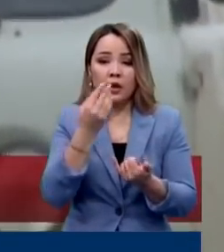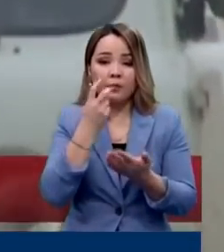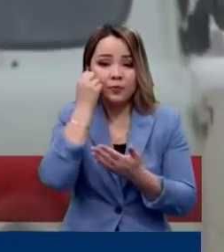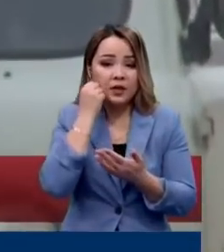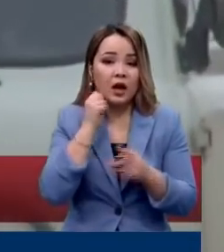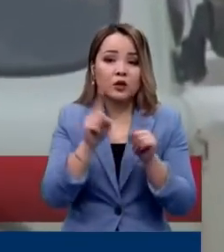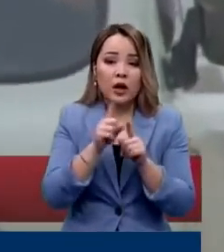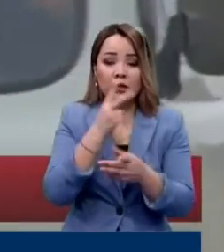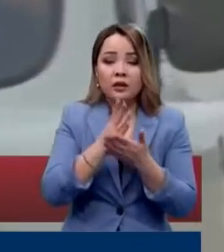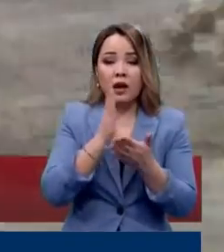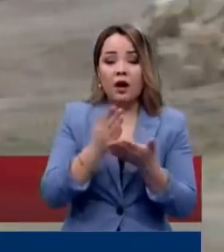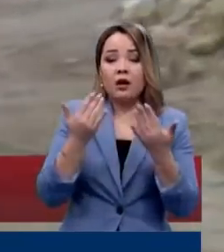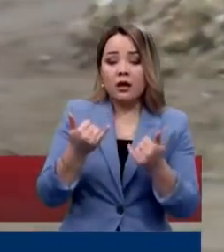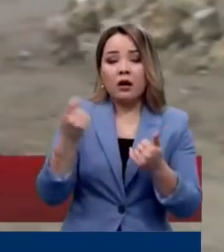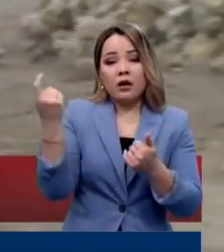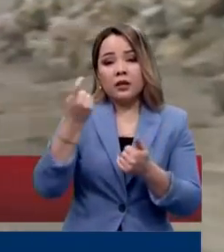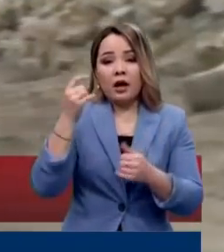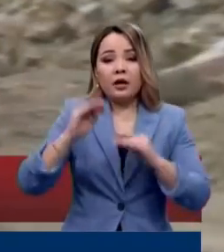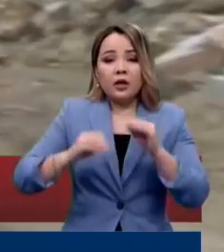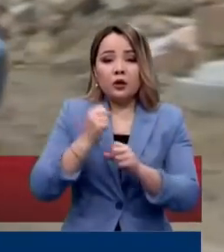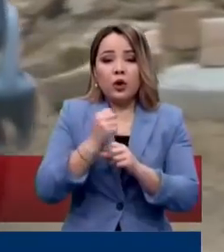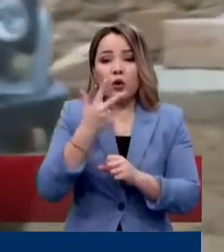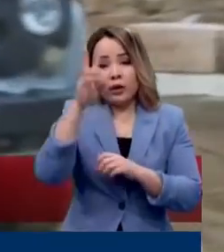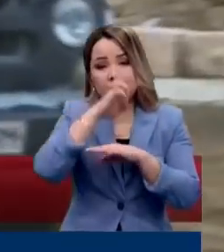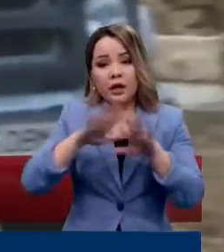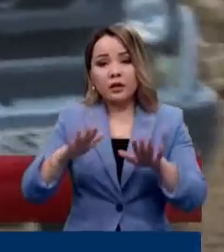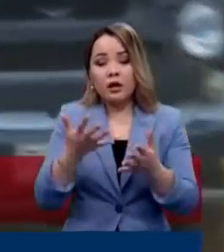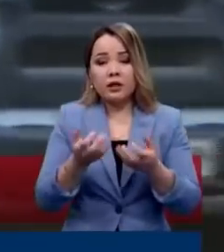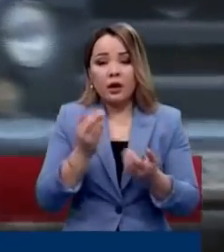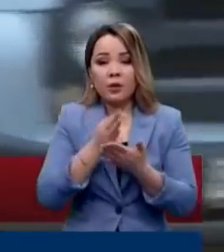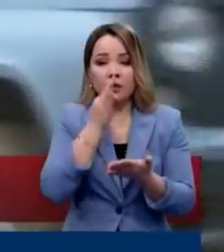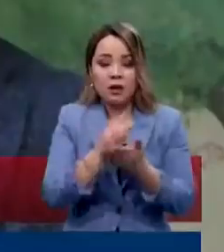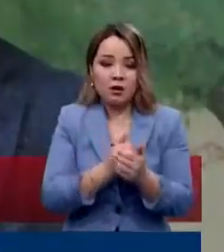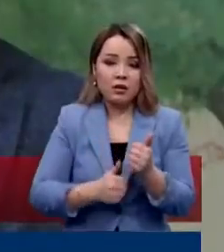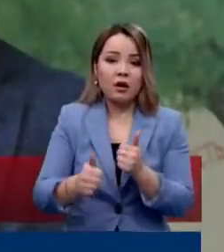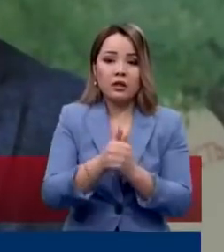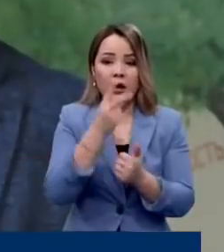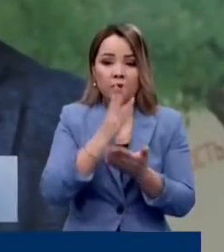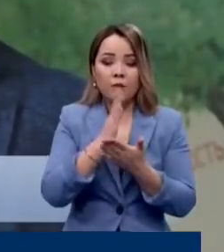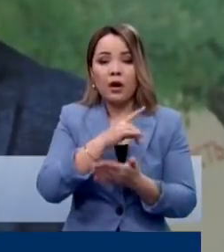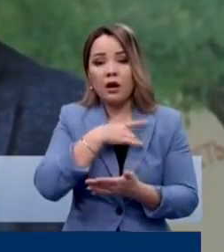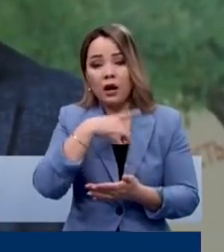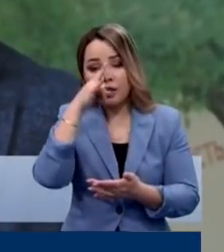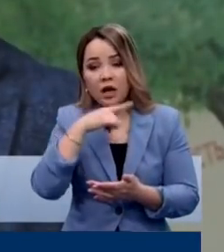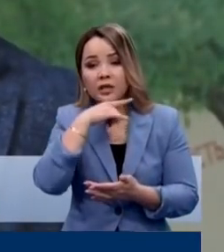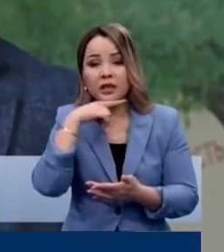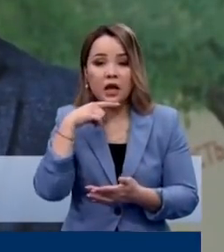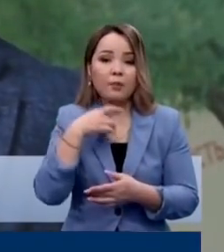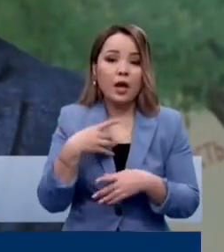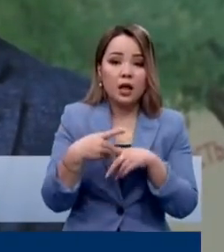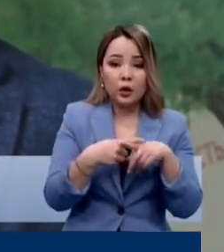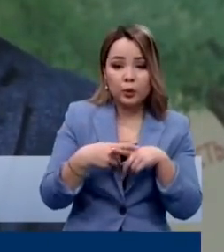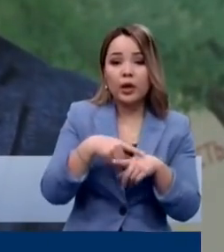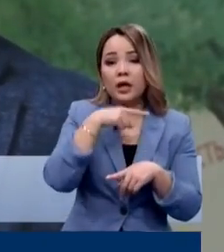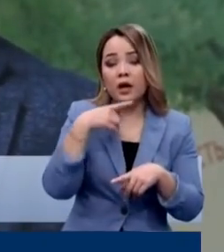бойынша агротехникаға салынатын утиль алымы тек 3 елде бар екен алға тартады. Қазақстан, Ресей, Беларусия. Ресей